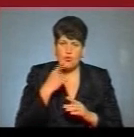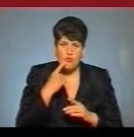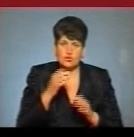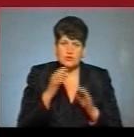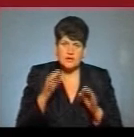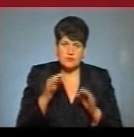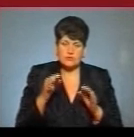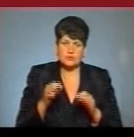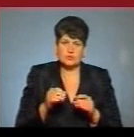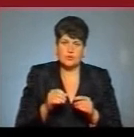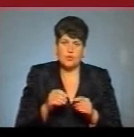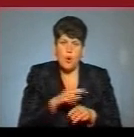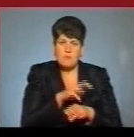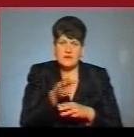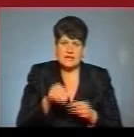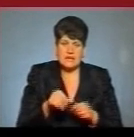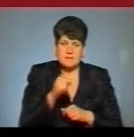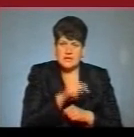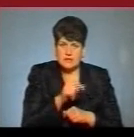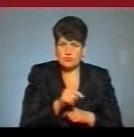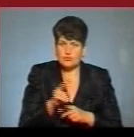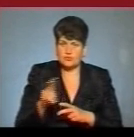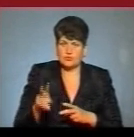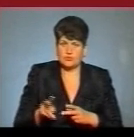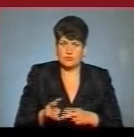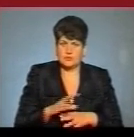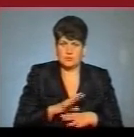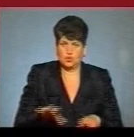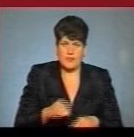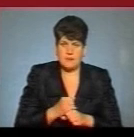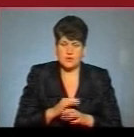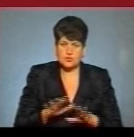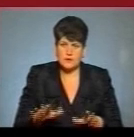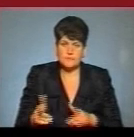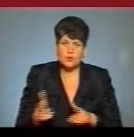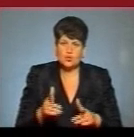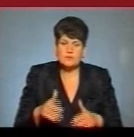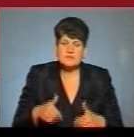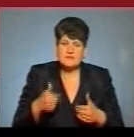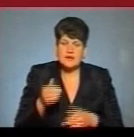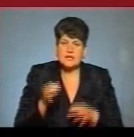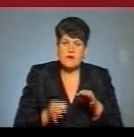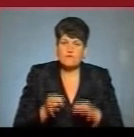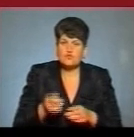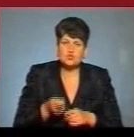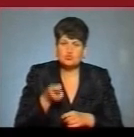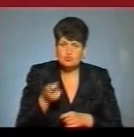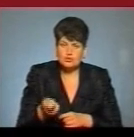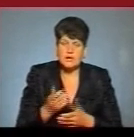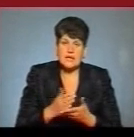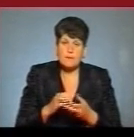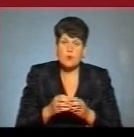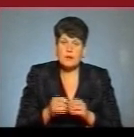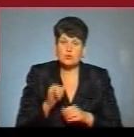оприскувача, крім їхнього, в даному населеному пункті в даний час не працювало. Ми готуємо звернення до суду, але є проблема в тому,